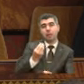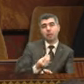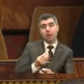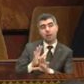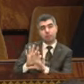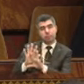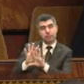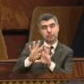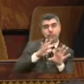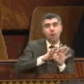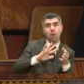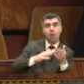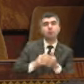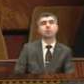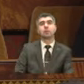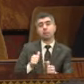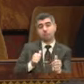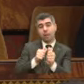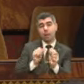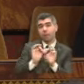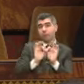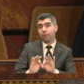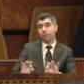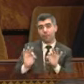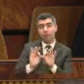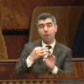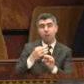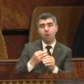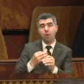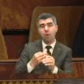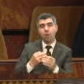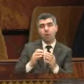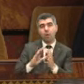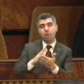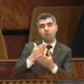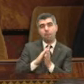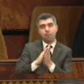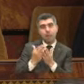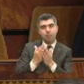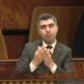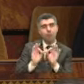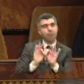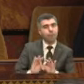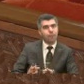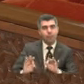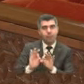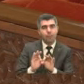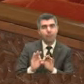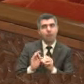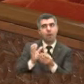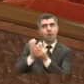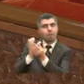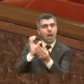القاصرين الغير المصحوبين لوصول لهذه البلدان بطريقة غير قانونية عبر حافلات وشاحنات نقل